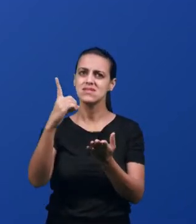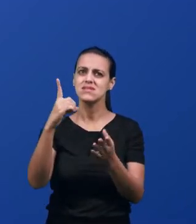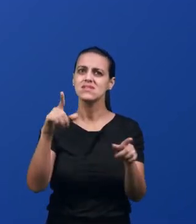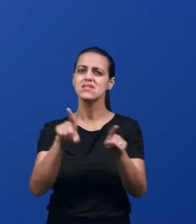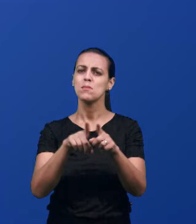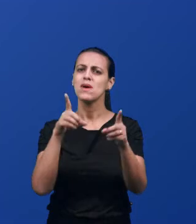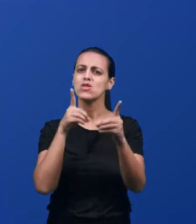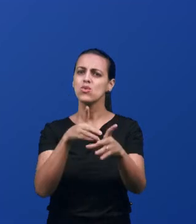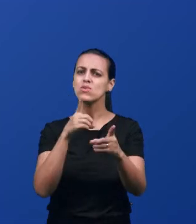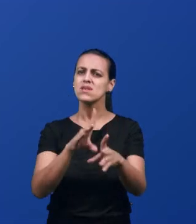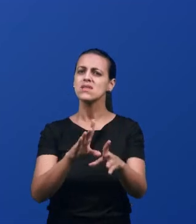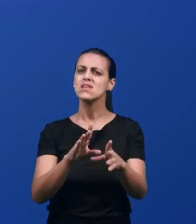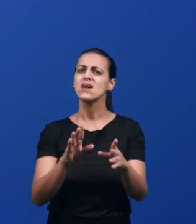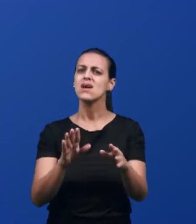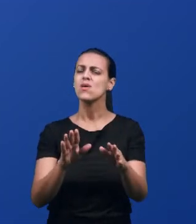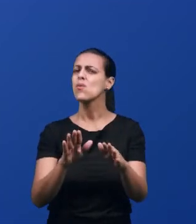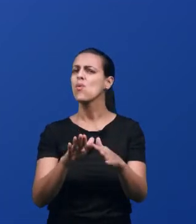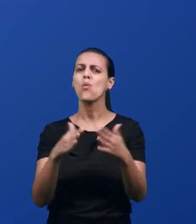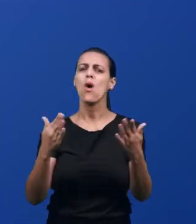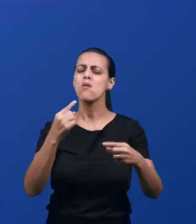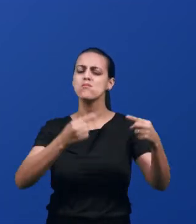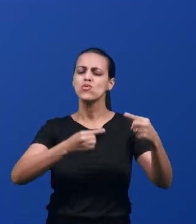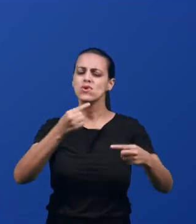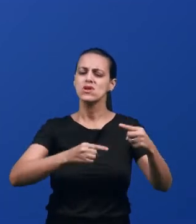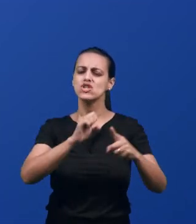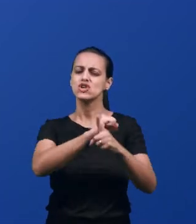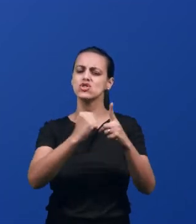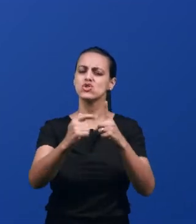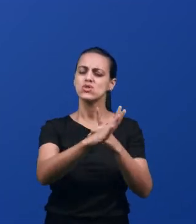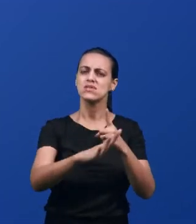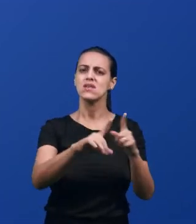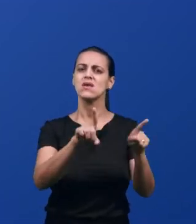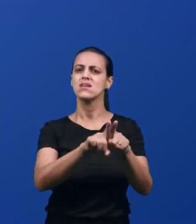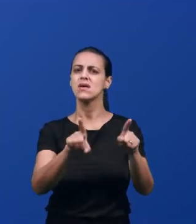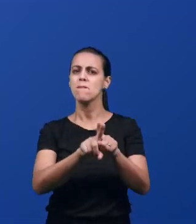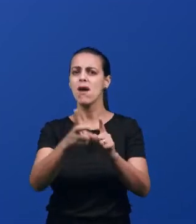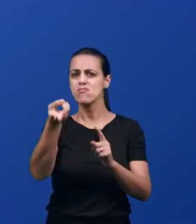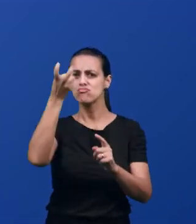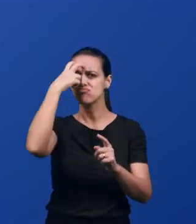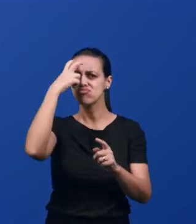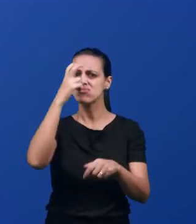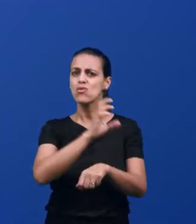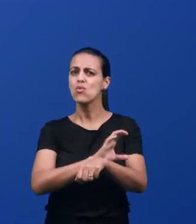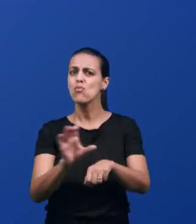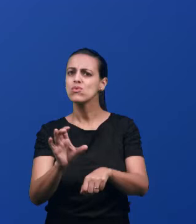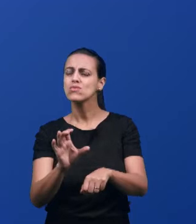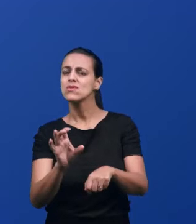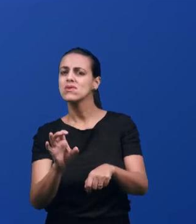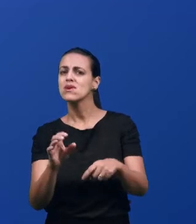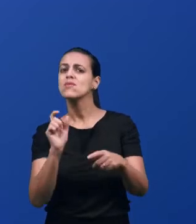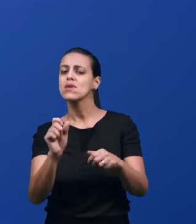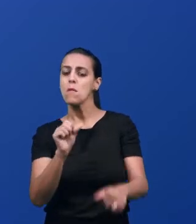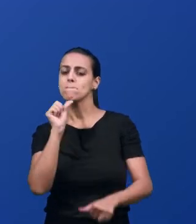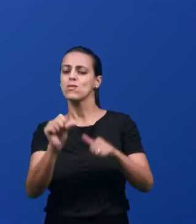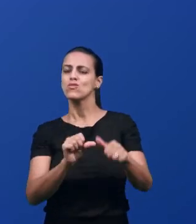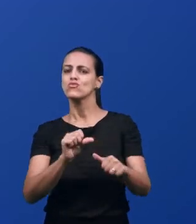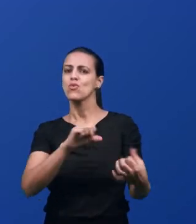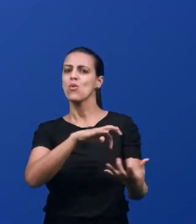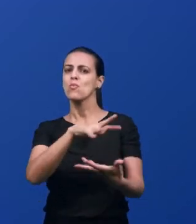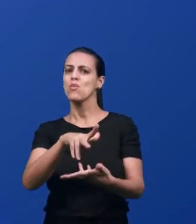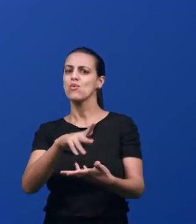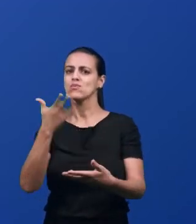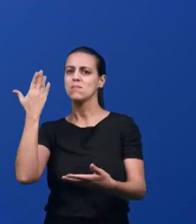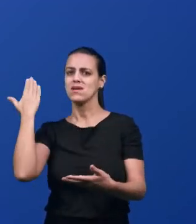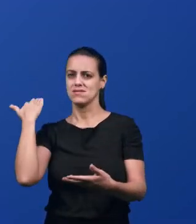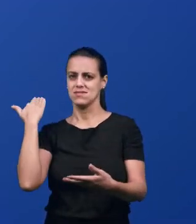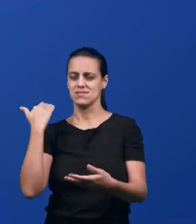Dans le libre examen des Écritures, en plus de la doctrine, quelle a été la répercussion politique, sociale et culturelle que ce principe a